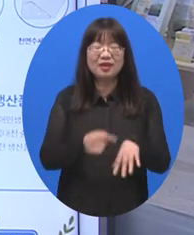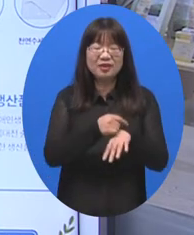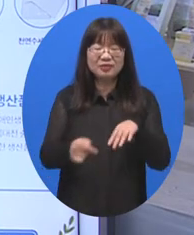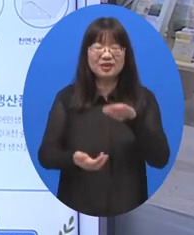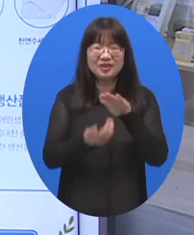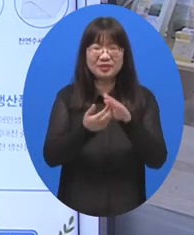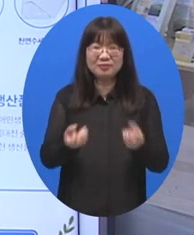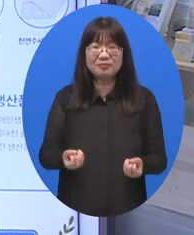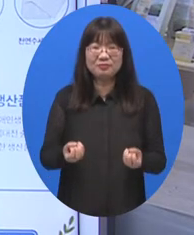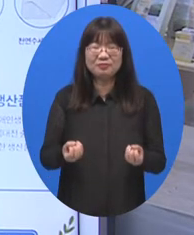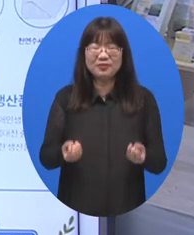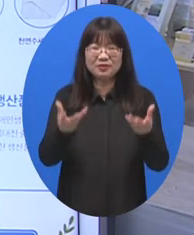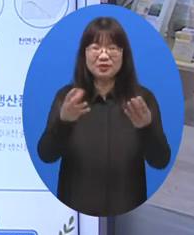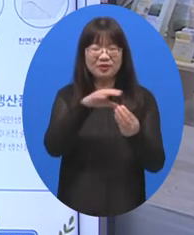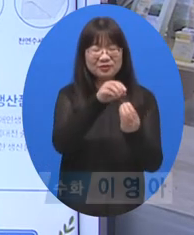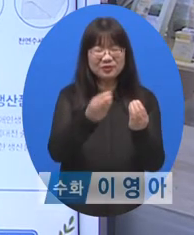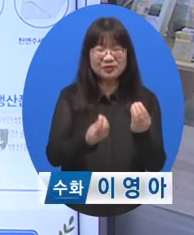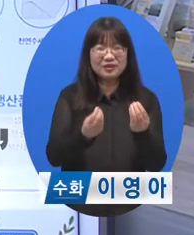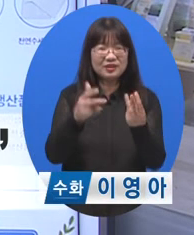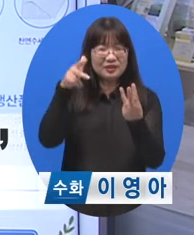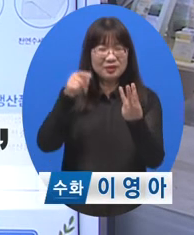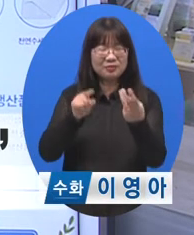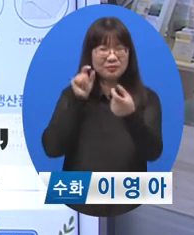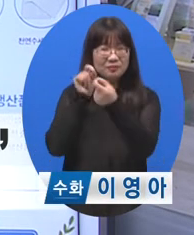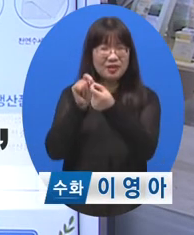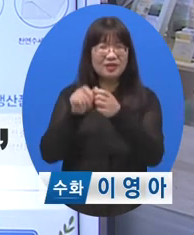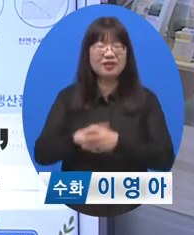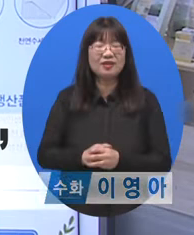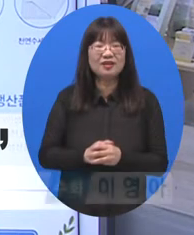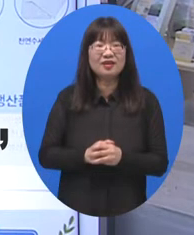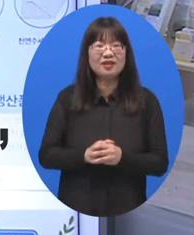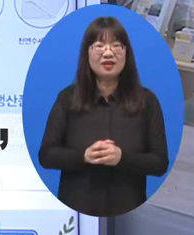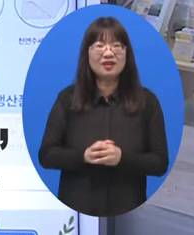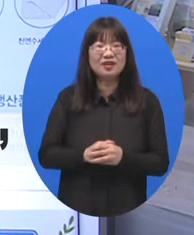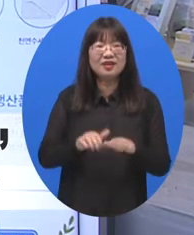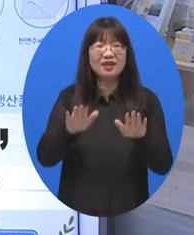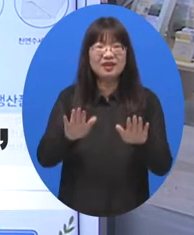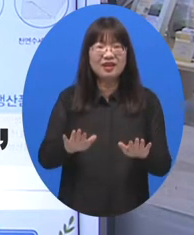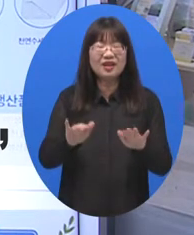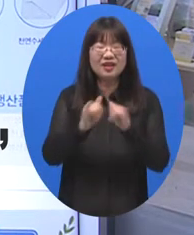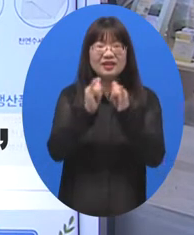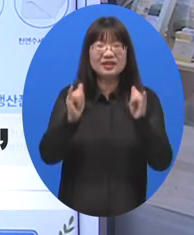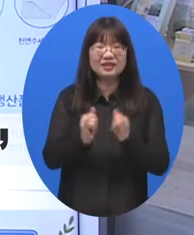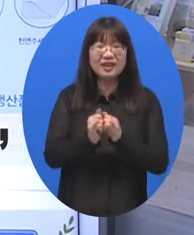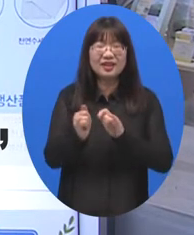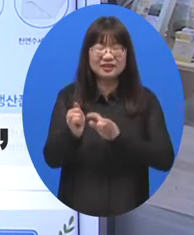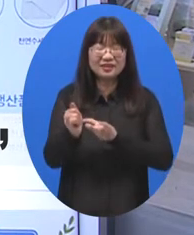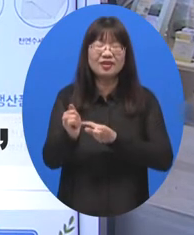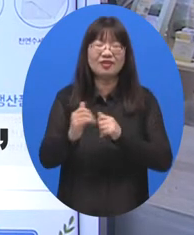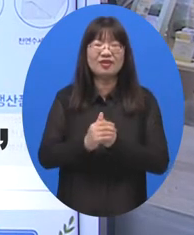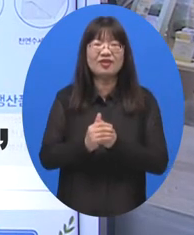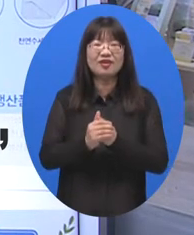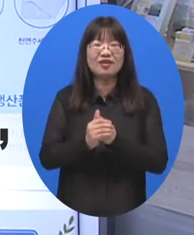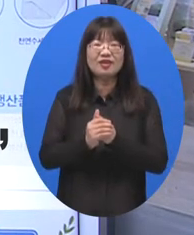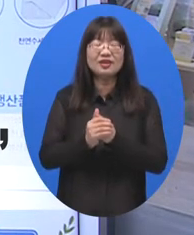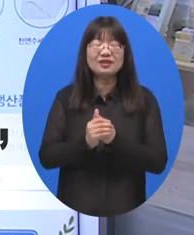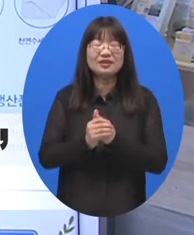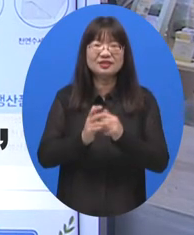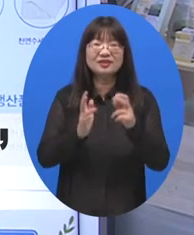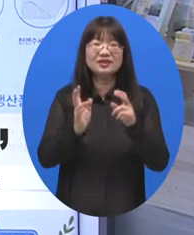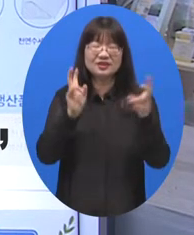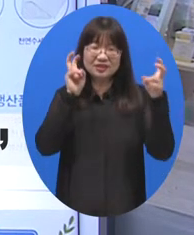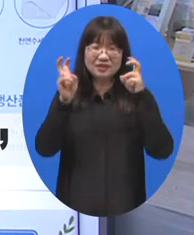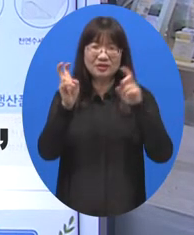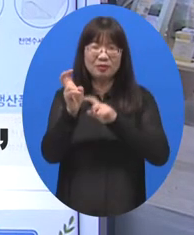민족 최대 명절인 추석이 3주 앞으로 다가왔습니다. 올 추석엔 사회적 가치 생산품으로 따뜻한 마음을 전해보시는 건